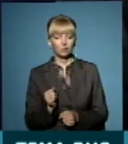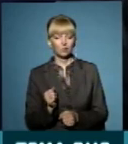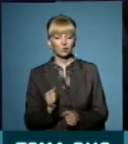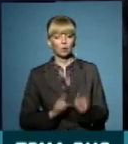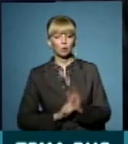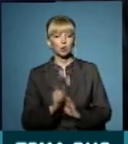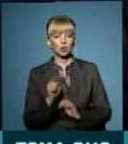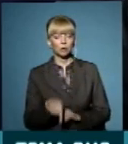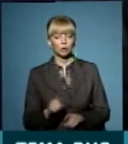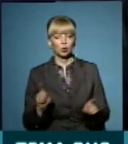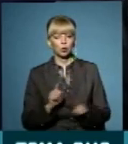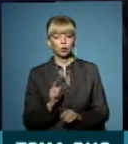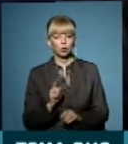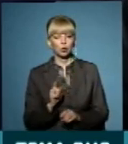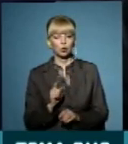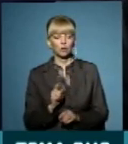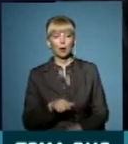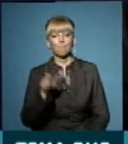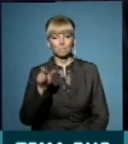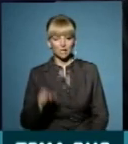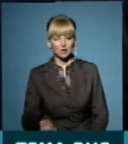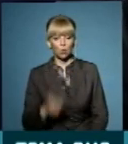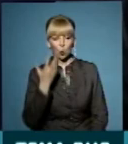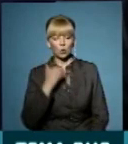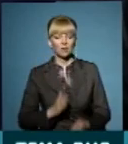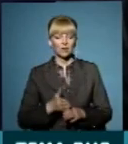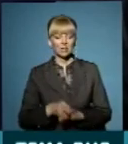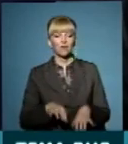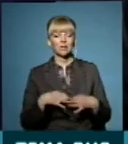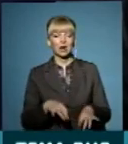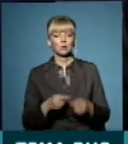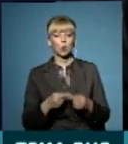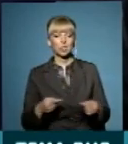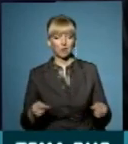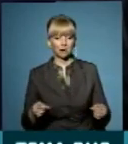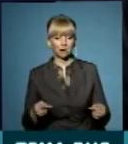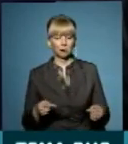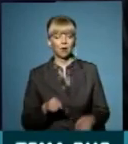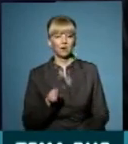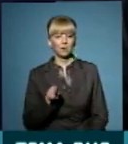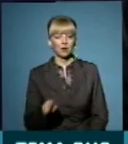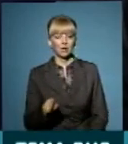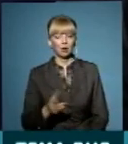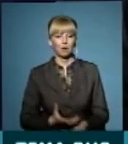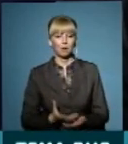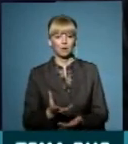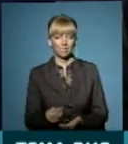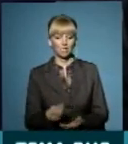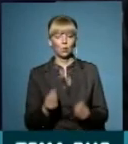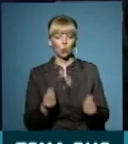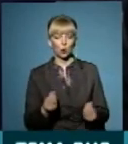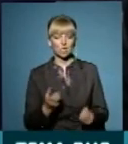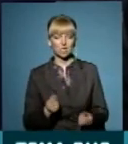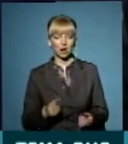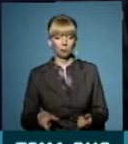Почнемо з того, що пасажир, коли заходить в транспортний засіб, він платить кошти